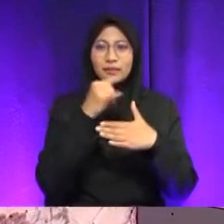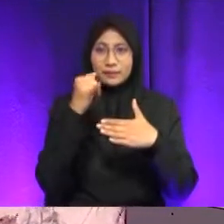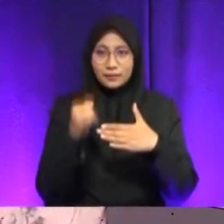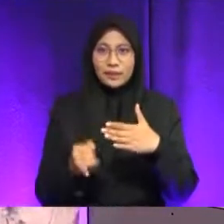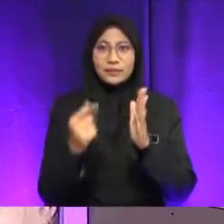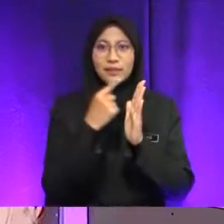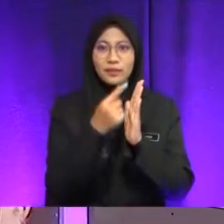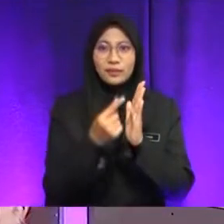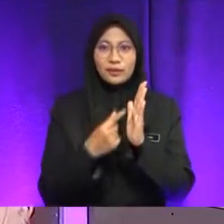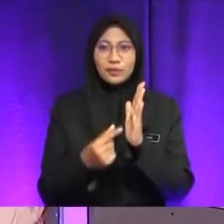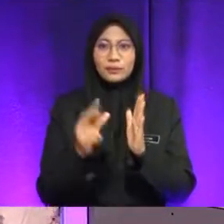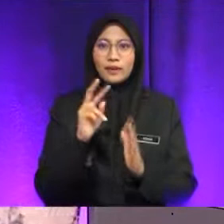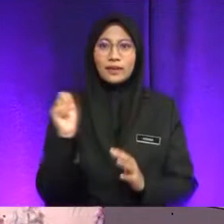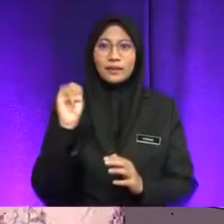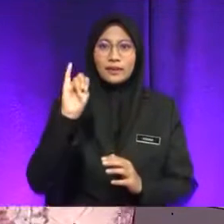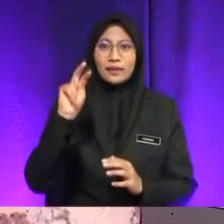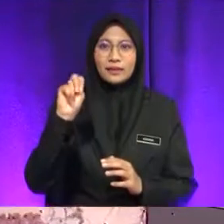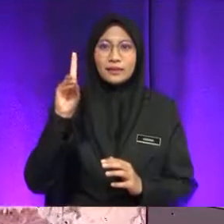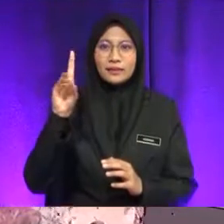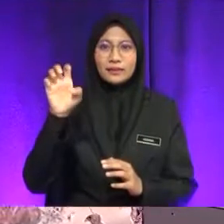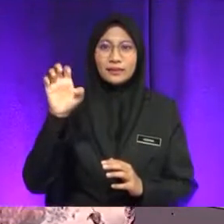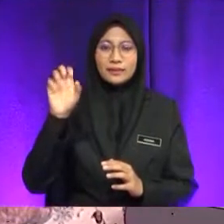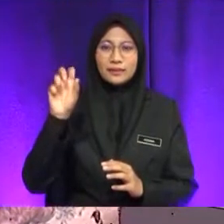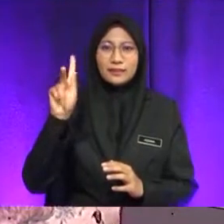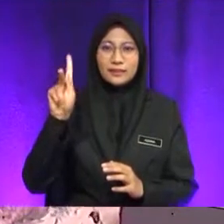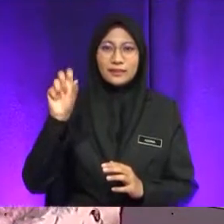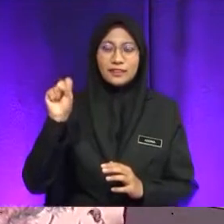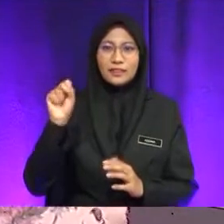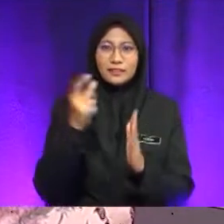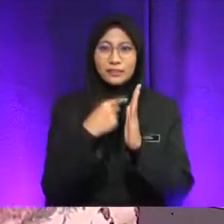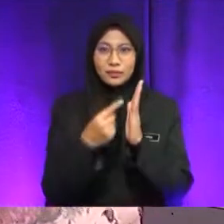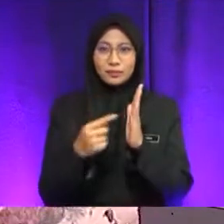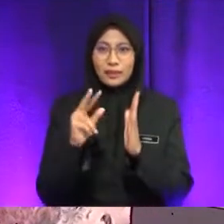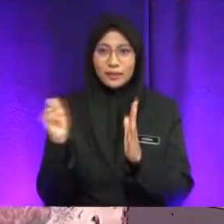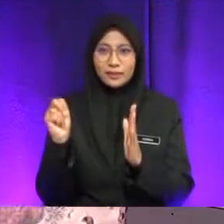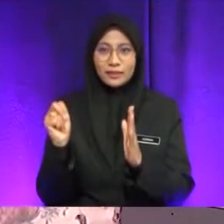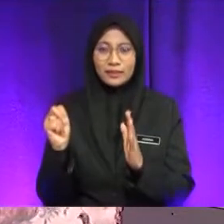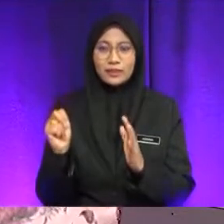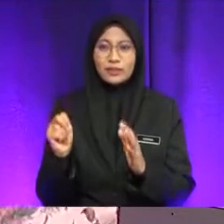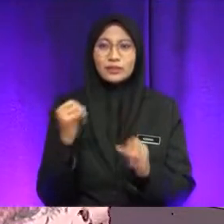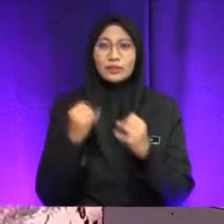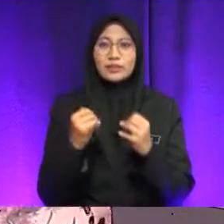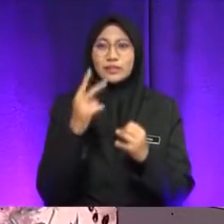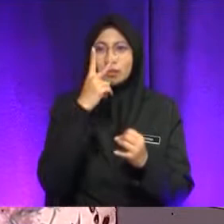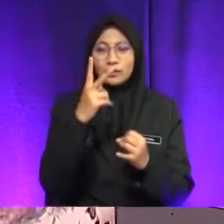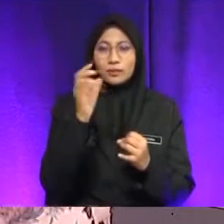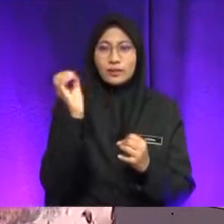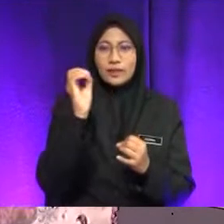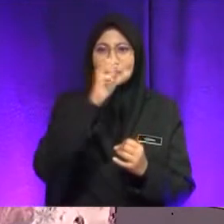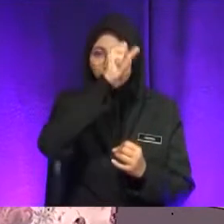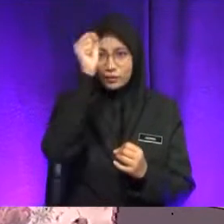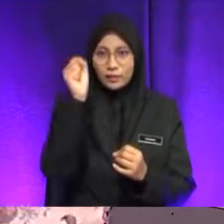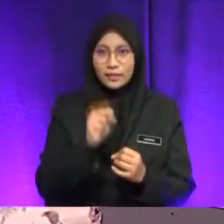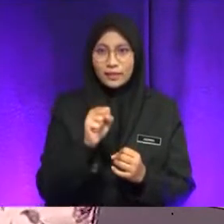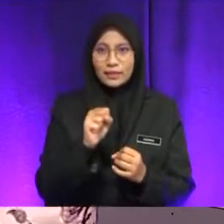dia akan diberikan dalam bentuk Jadwal anda ditambah dengan bentuk jadwal mirip dengan teknik jangan ih jangan cari jadwalnya maka delapan pagi buat